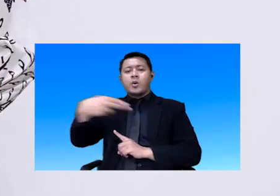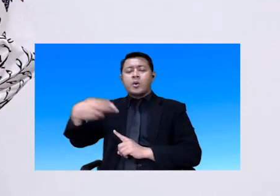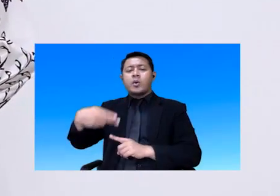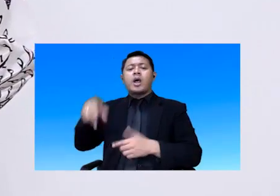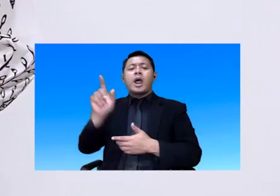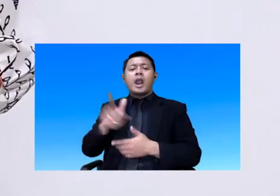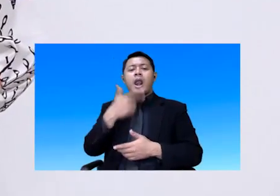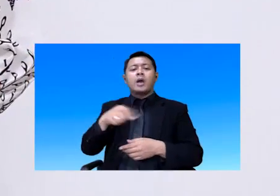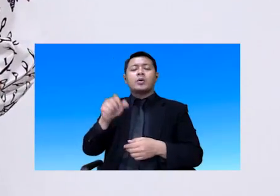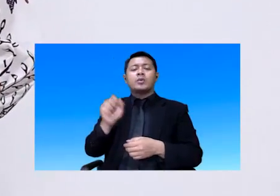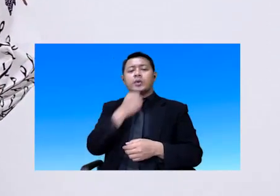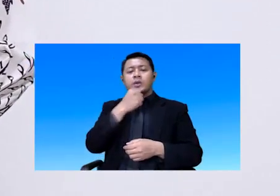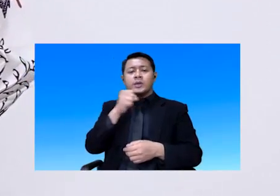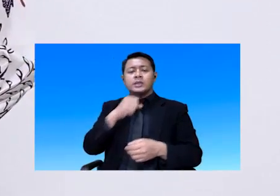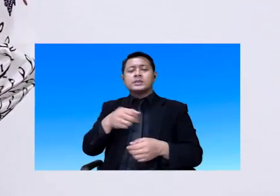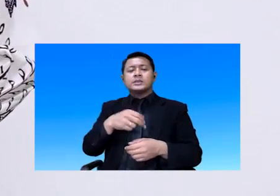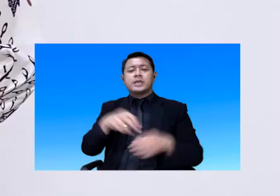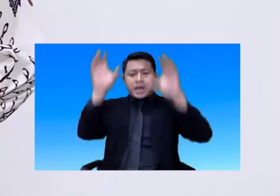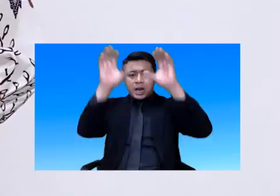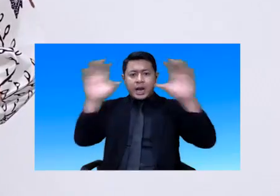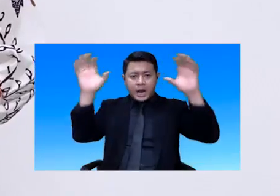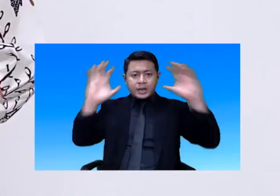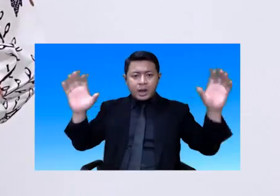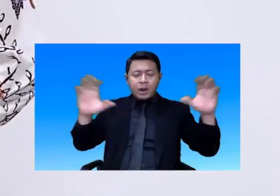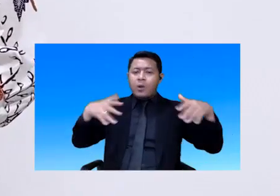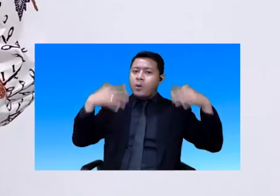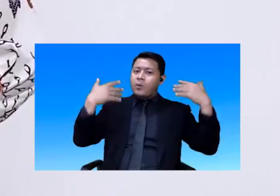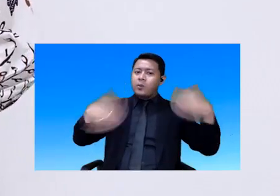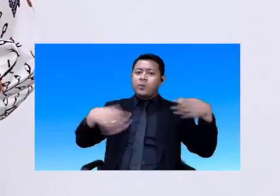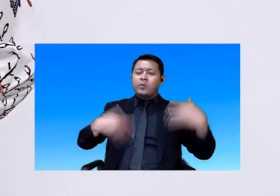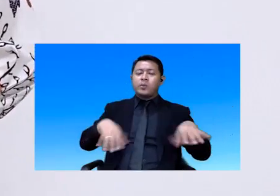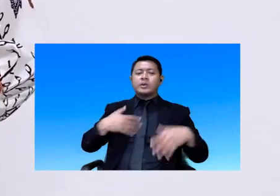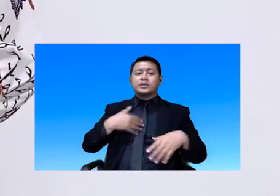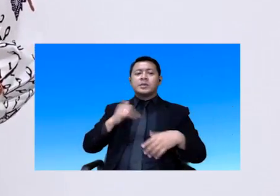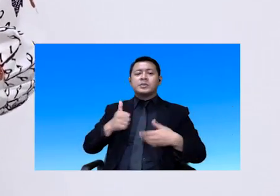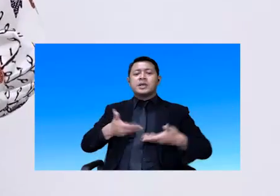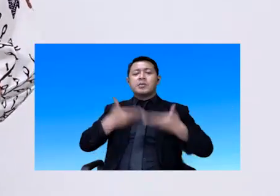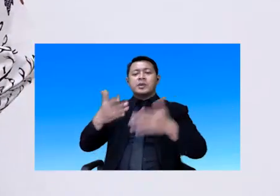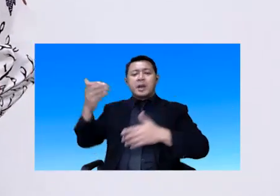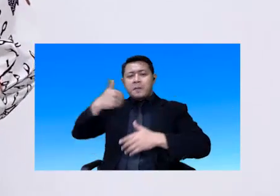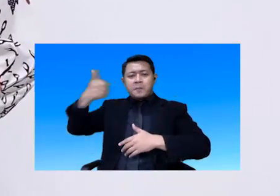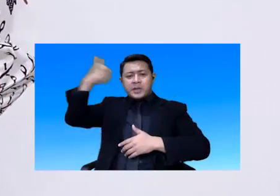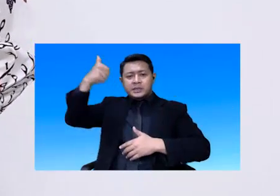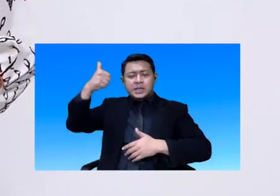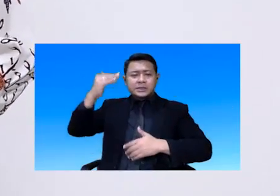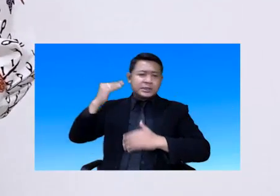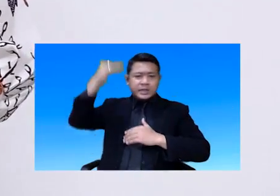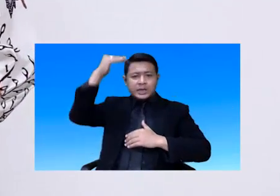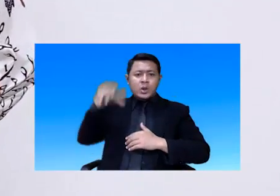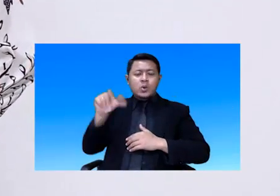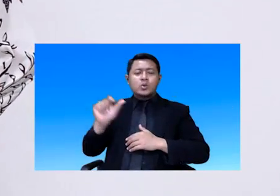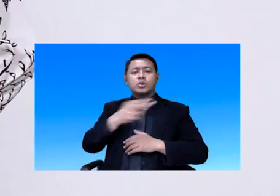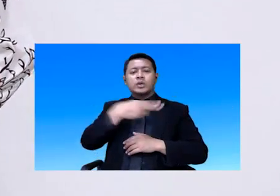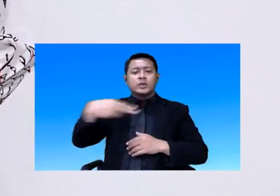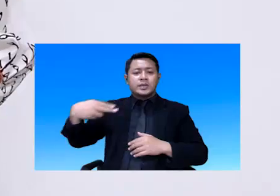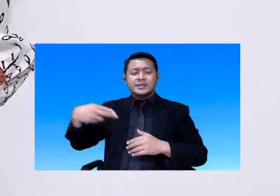Indonesia Raya. Sebagai anak bangsa, itulah pengalaman yang paling berkesan karena saya bisa memberikan prestasi yang tertinggi untuk Indonesia.